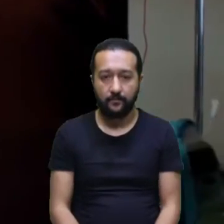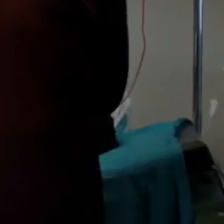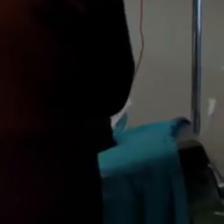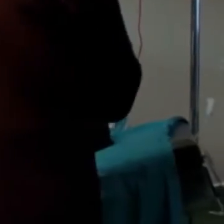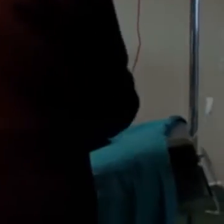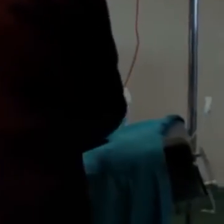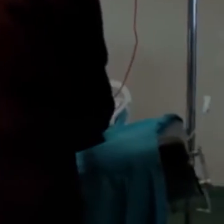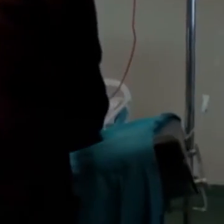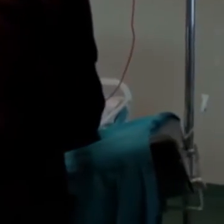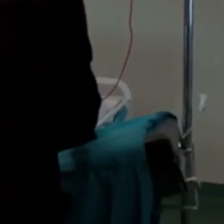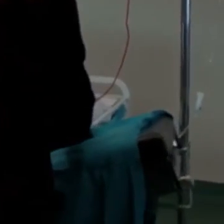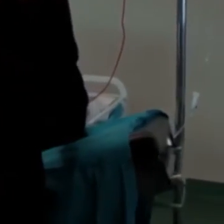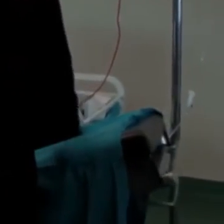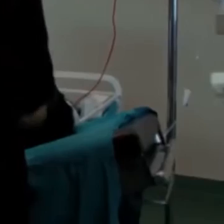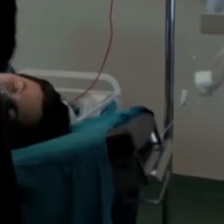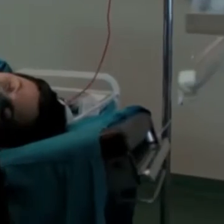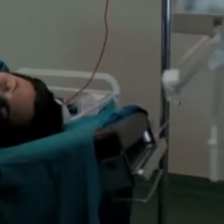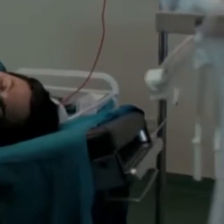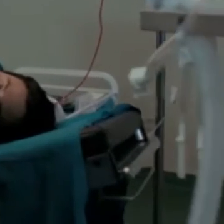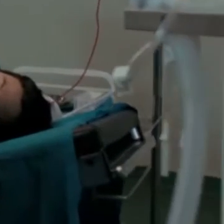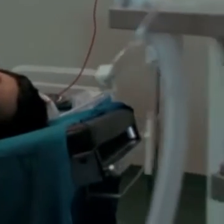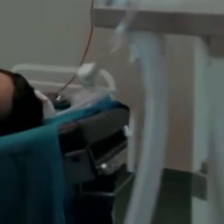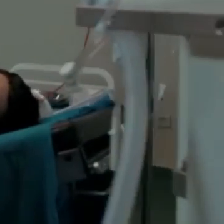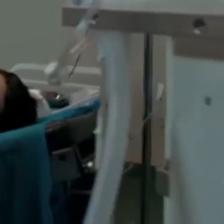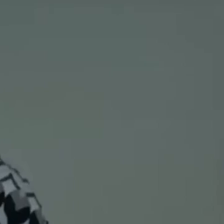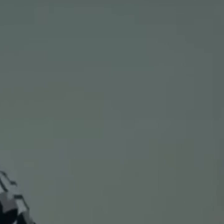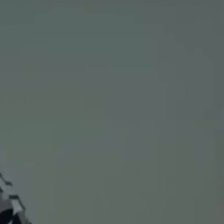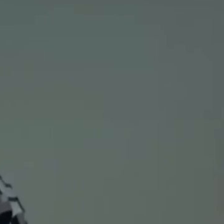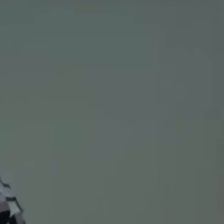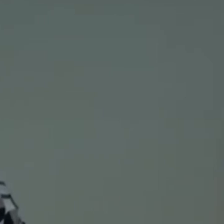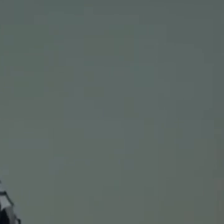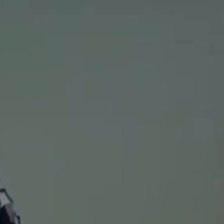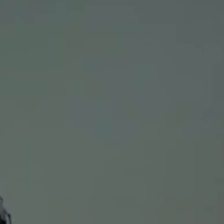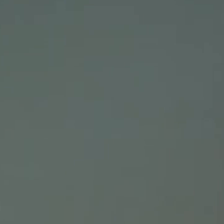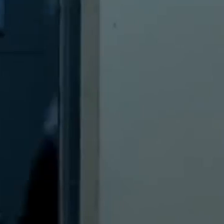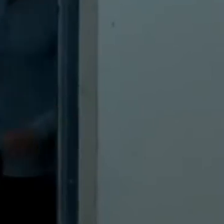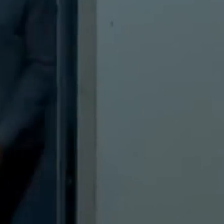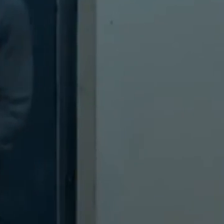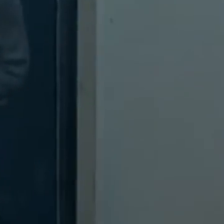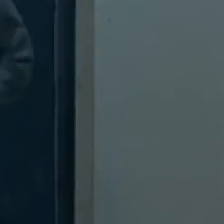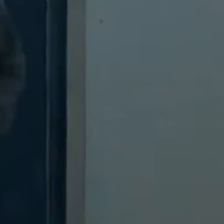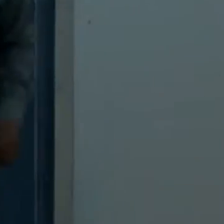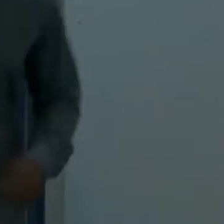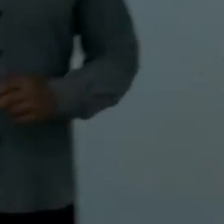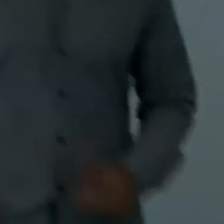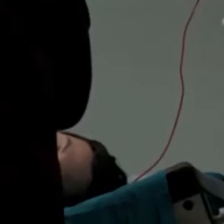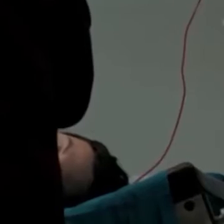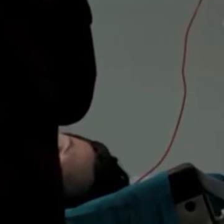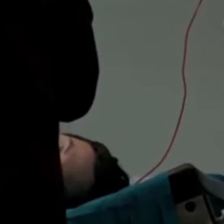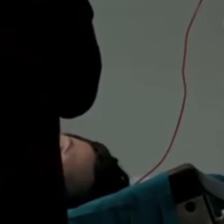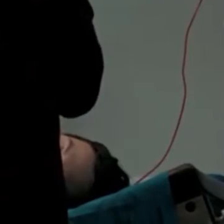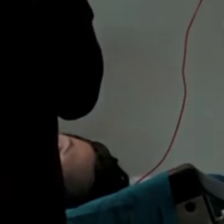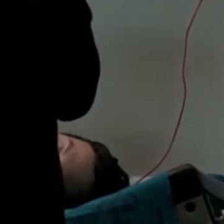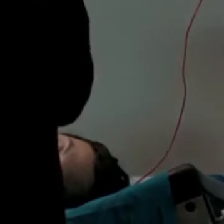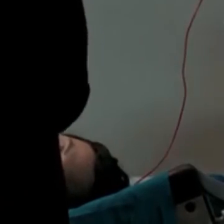Üç mülteci kadınla bir adam sedye yatakta ölü gibi yatan bir kadının başındalar. Kadının yanı başındaki direkte serum ve kan torbası,